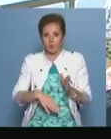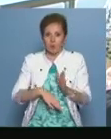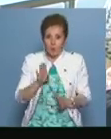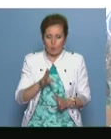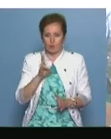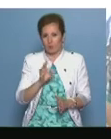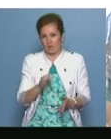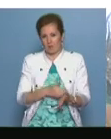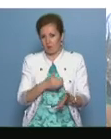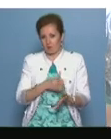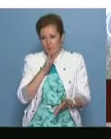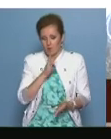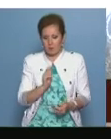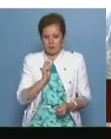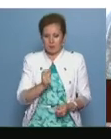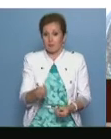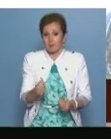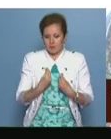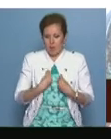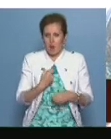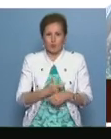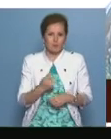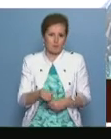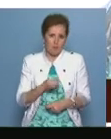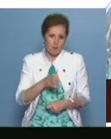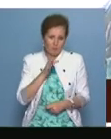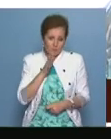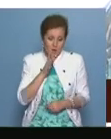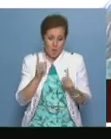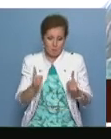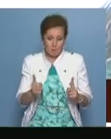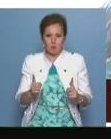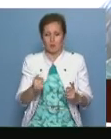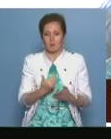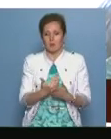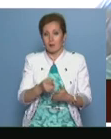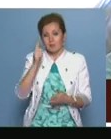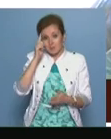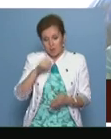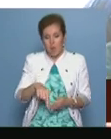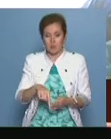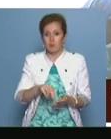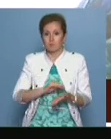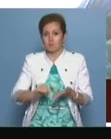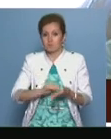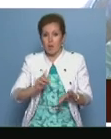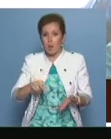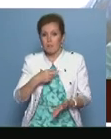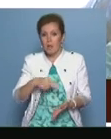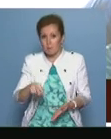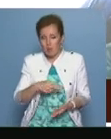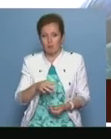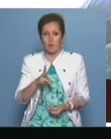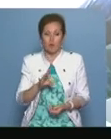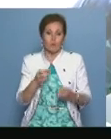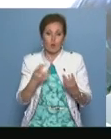времени. Давалось очень мало времени. У меня вот, например, она знает предмет и просто-напросто не